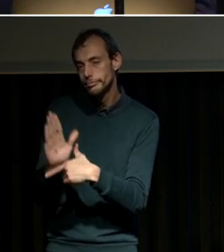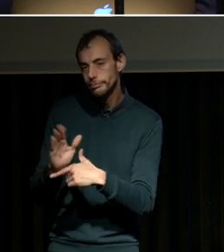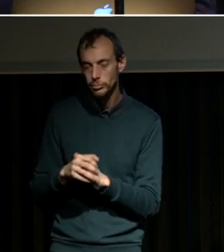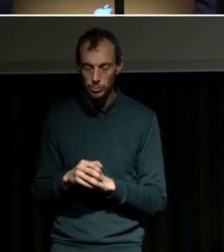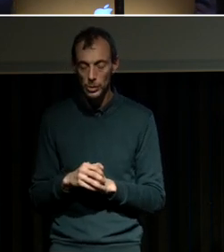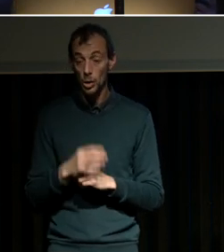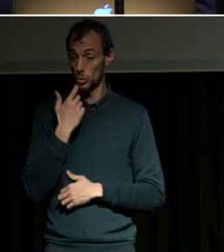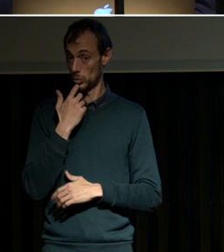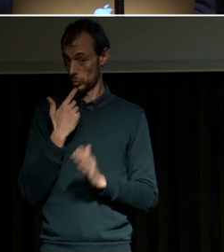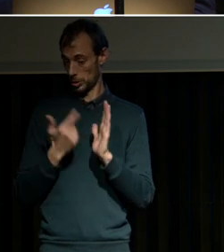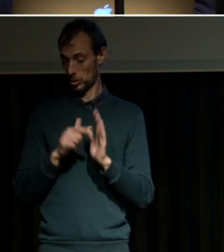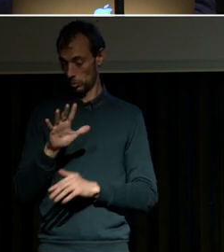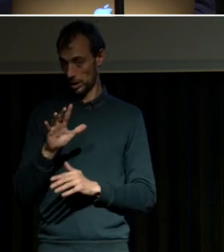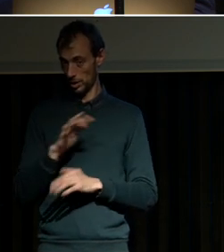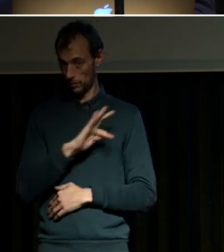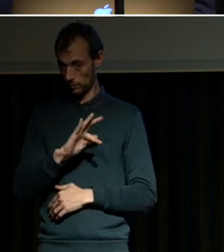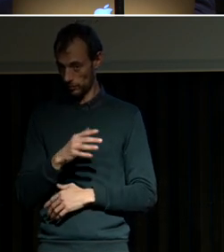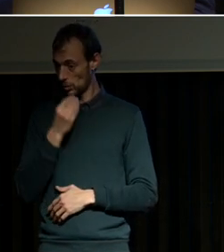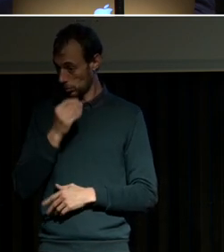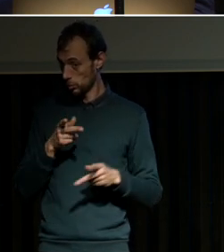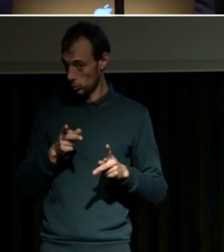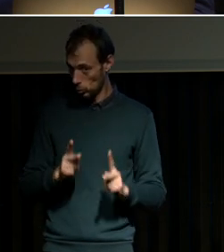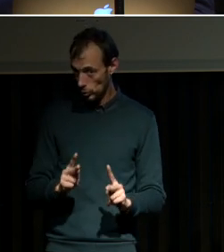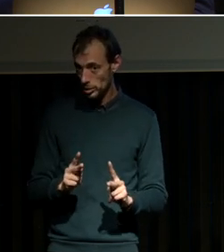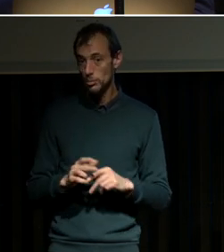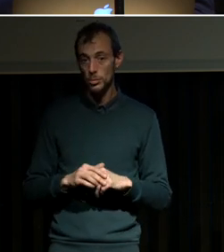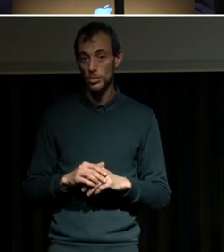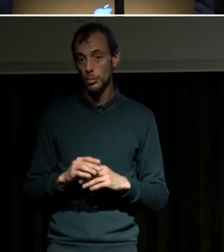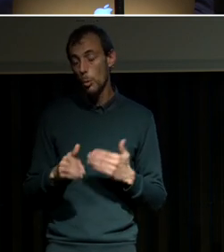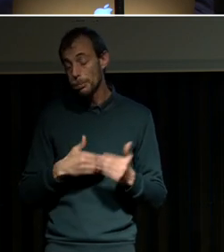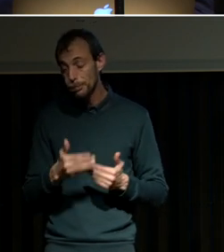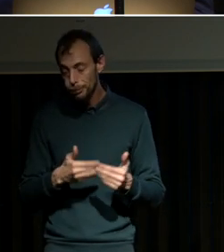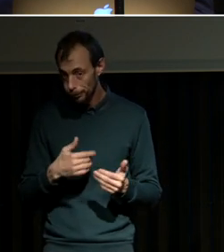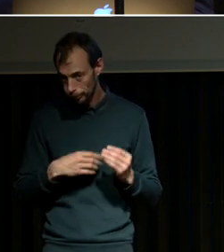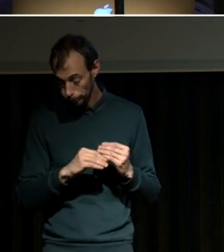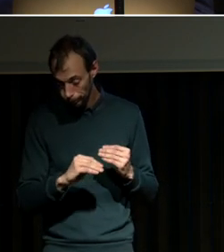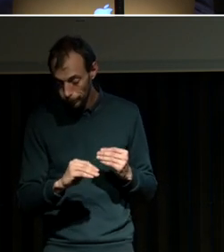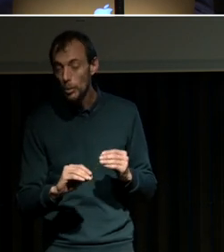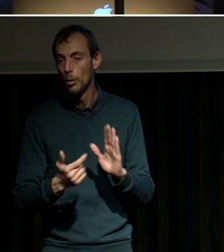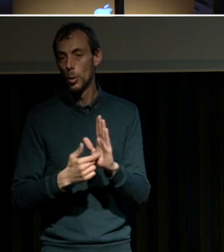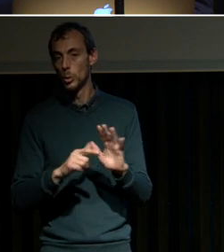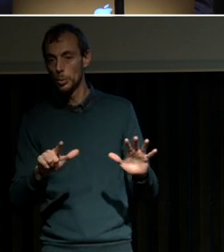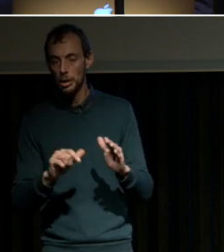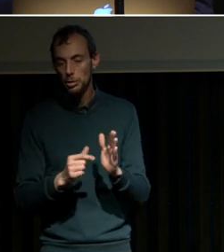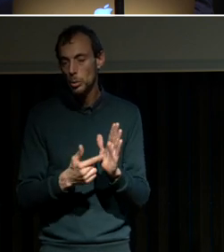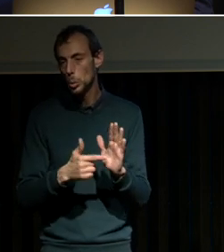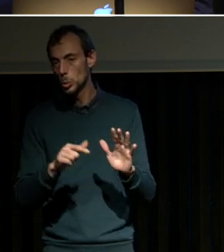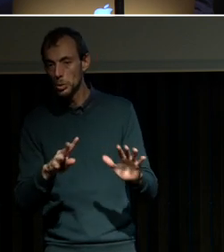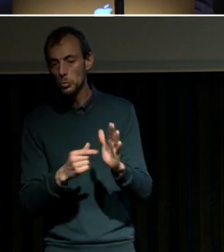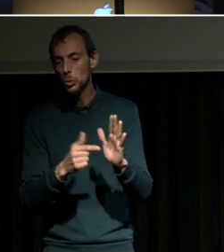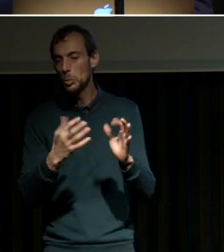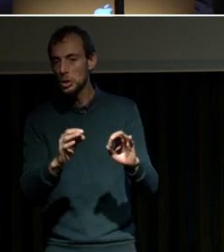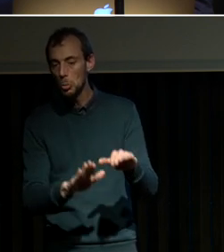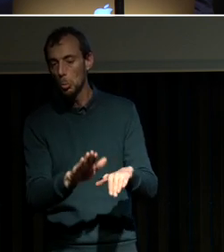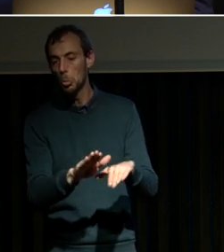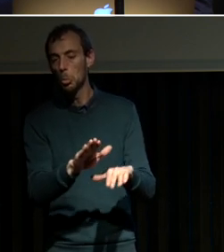2005, qui a pris son envol péniblement en 2007, 2008, 2009, 2010, avec une soixantaine de